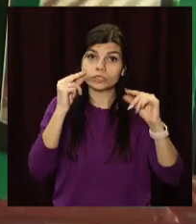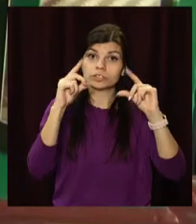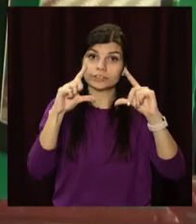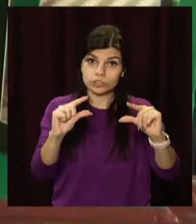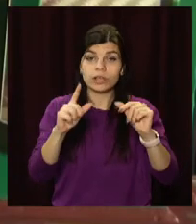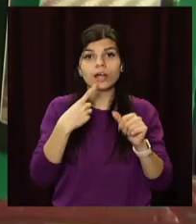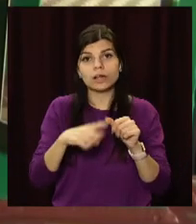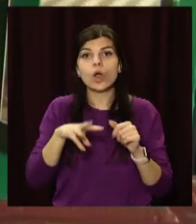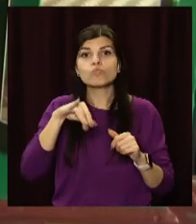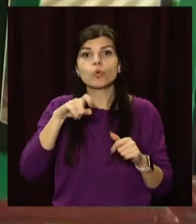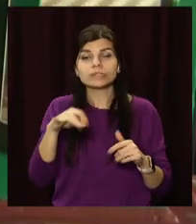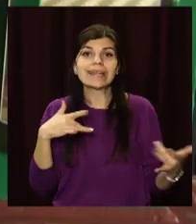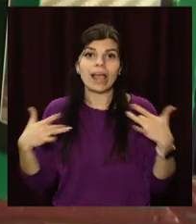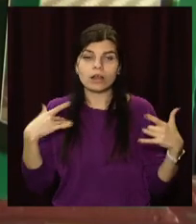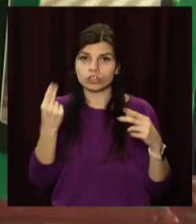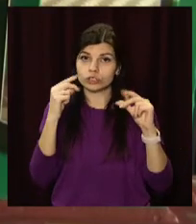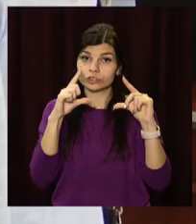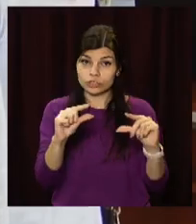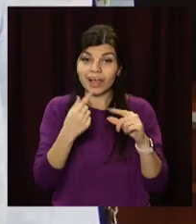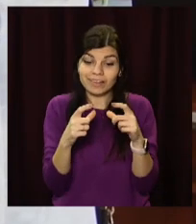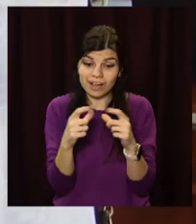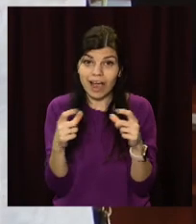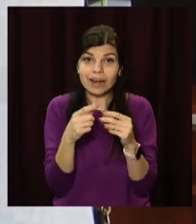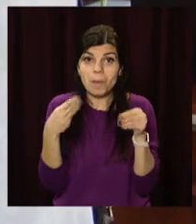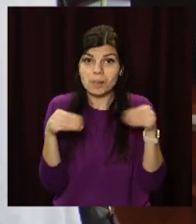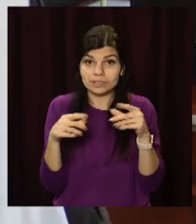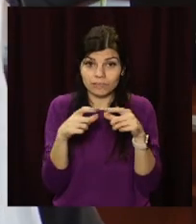відвідування муніципальних музеїв та театрів. Пластикова картка